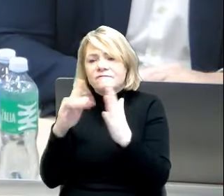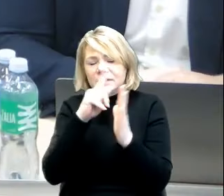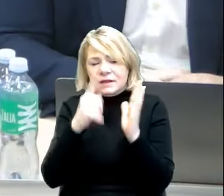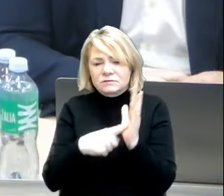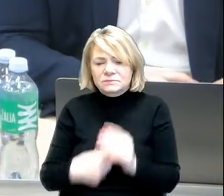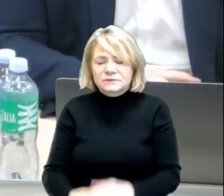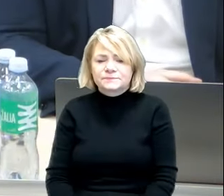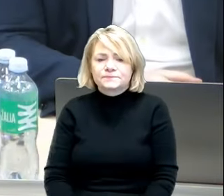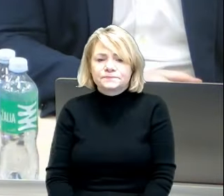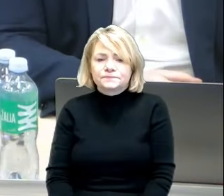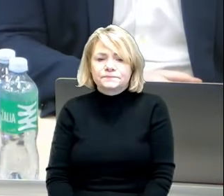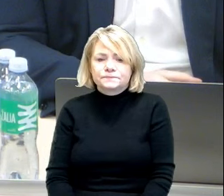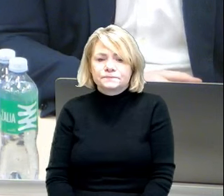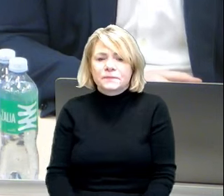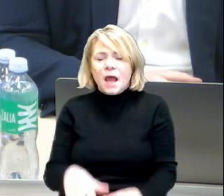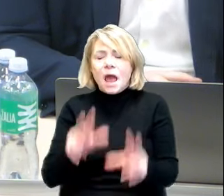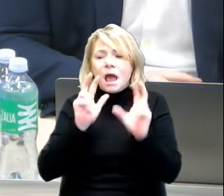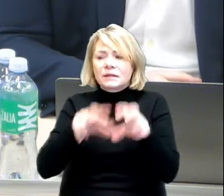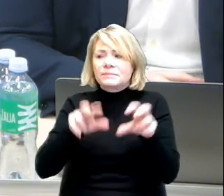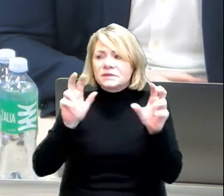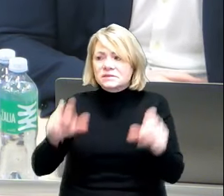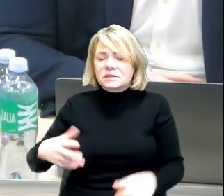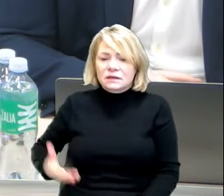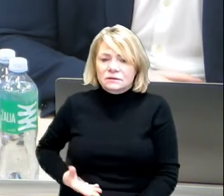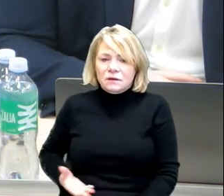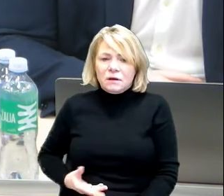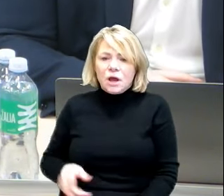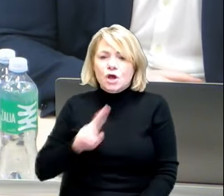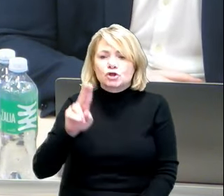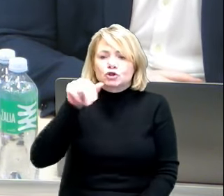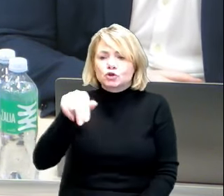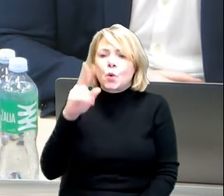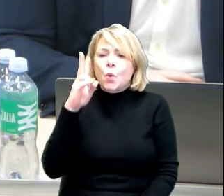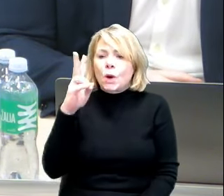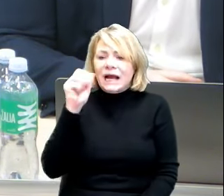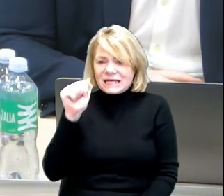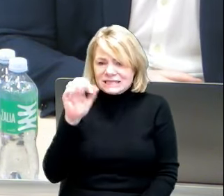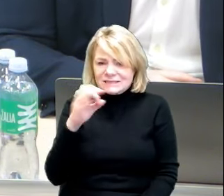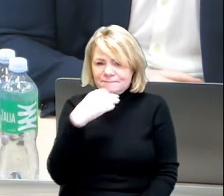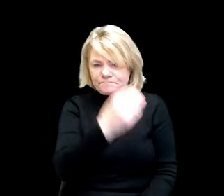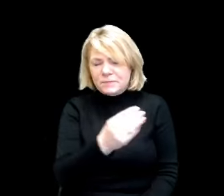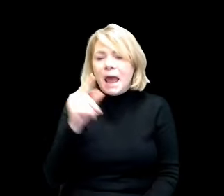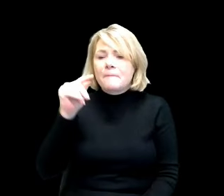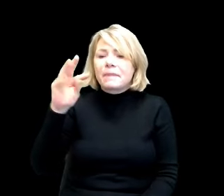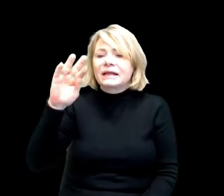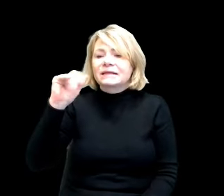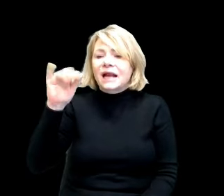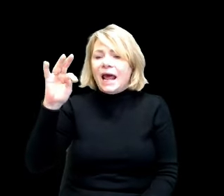klausimas administracijos direktoriui gerbiamam andriui žukui užduos kolega andrius petraitis